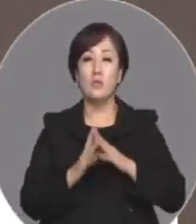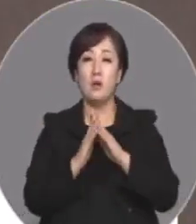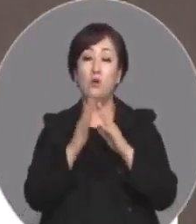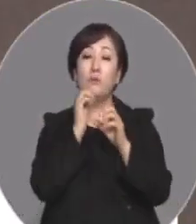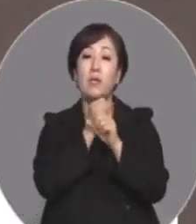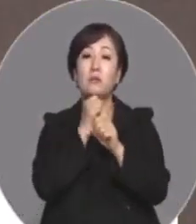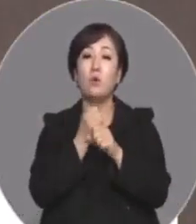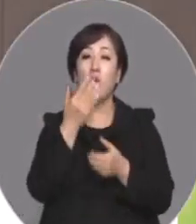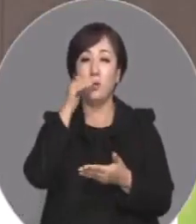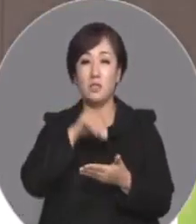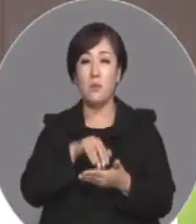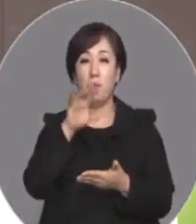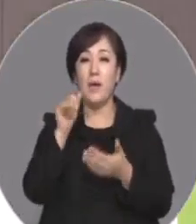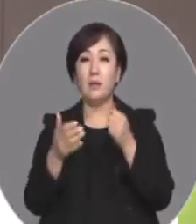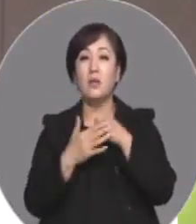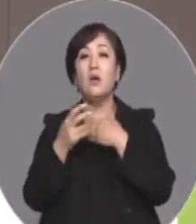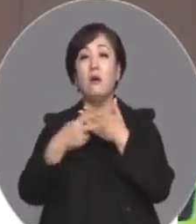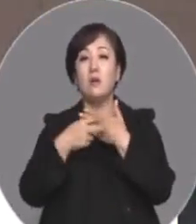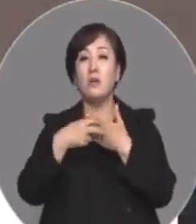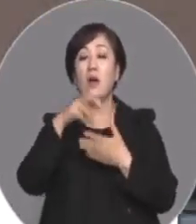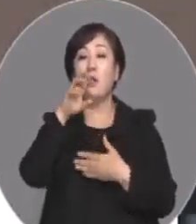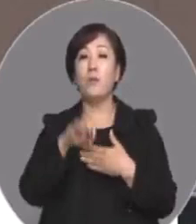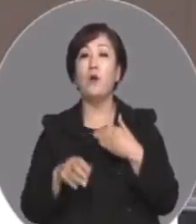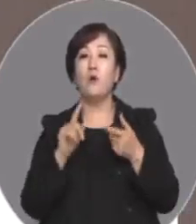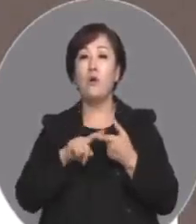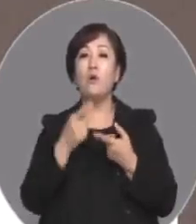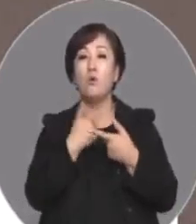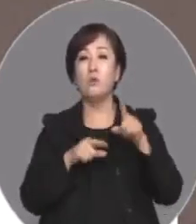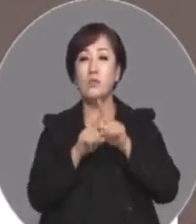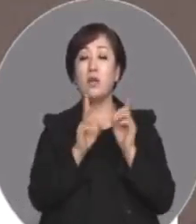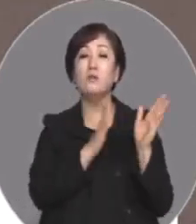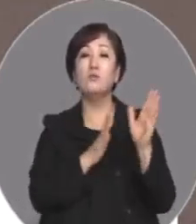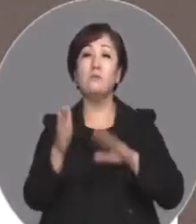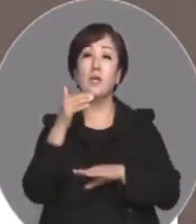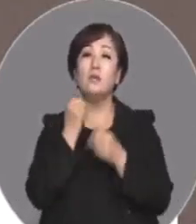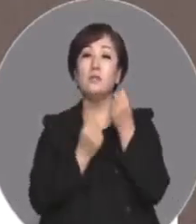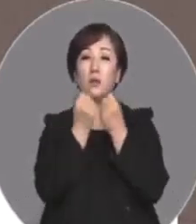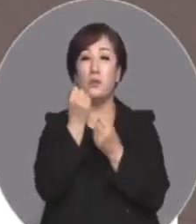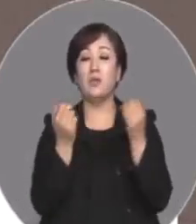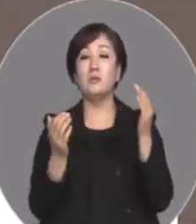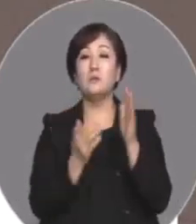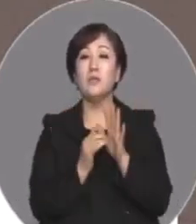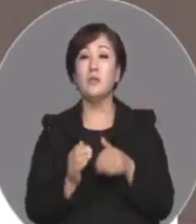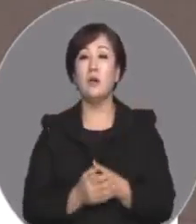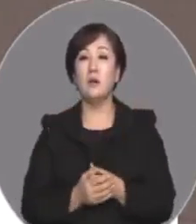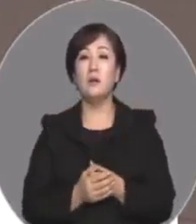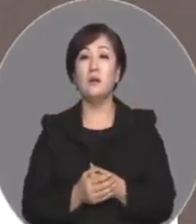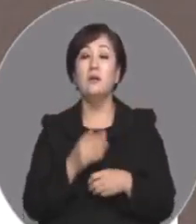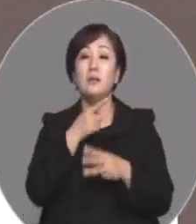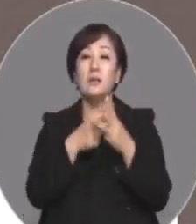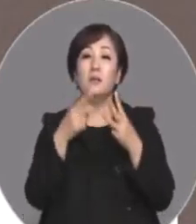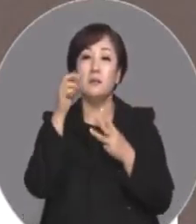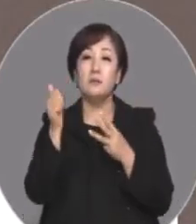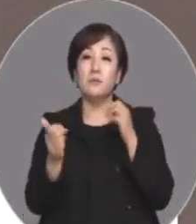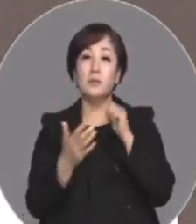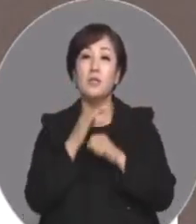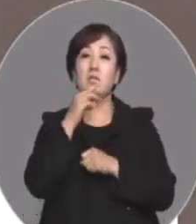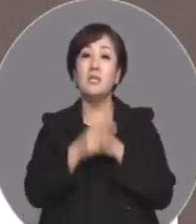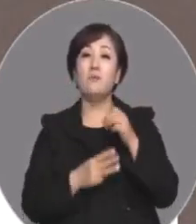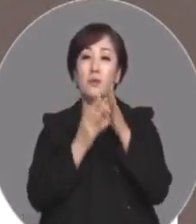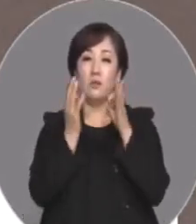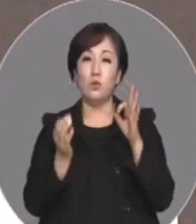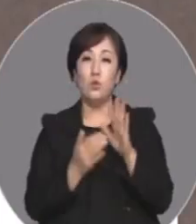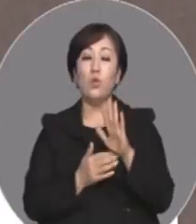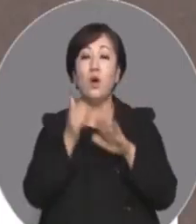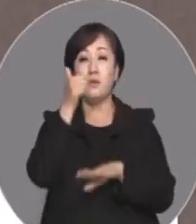선 바이 지군의 의과대학교 원 일치 등을 진행할 것이라고 설명했습니다 일본 수는 또 3년간 긍정